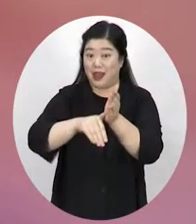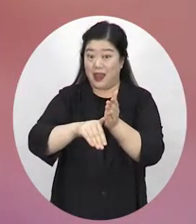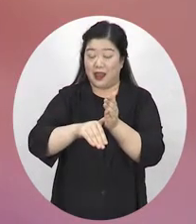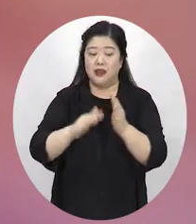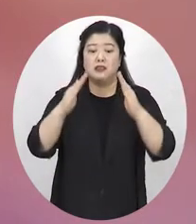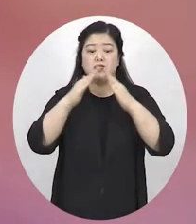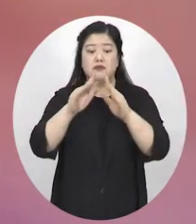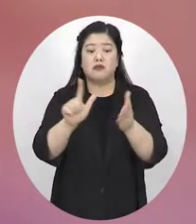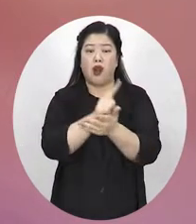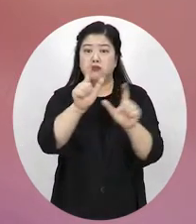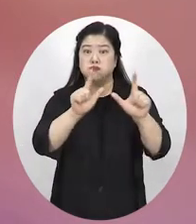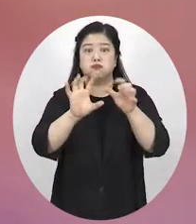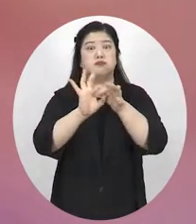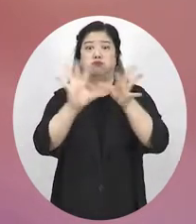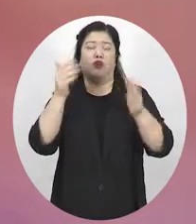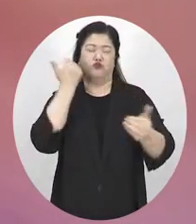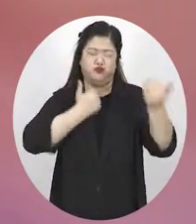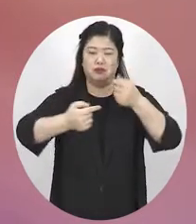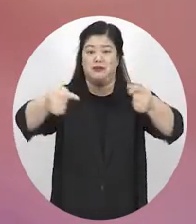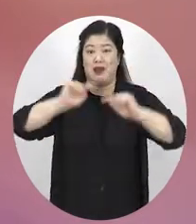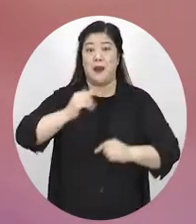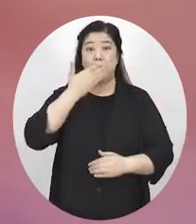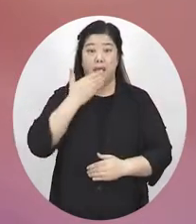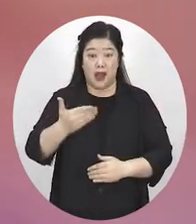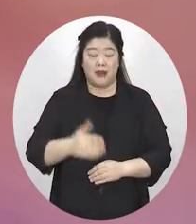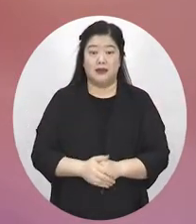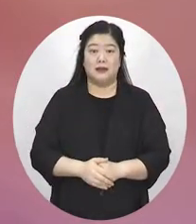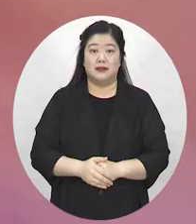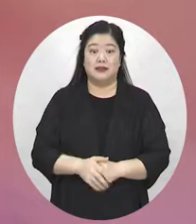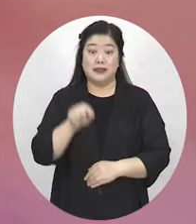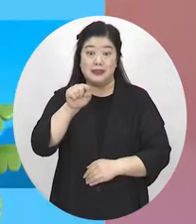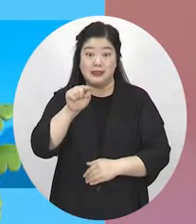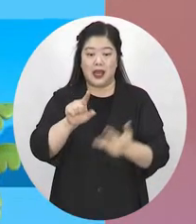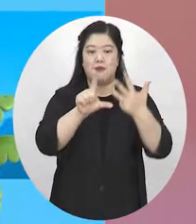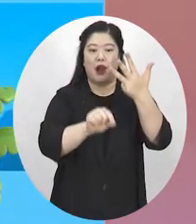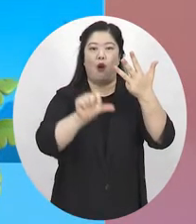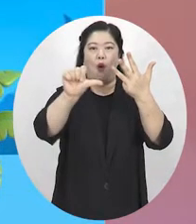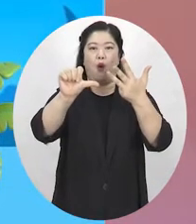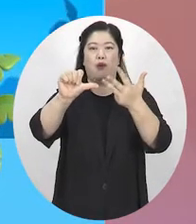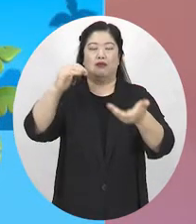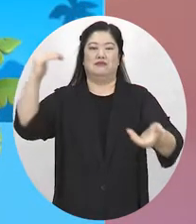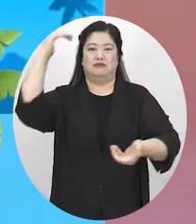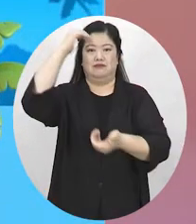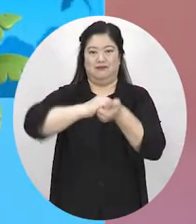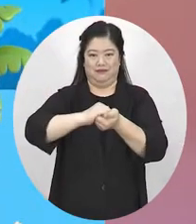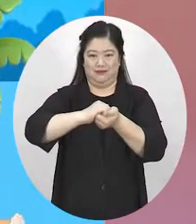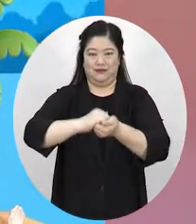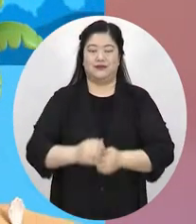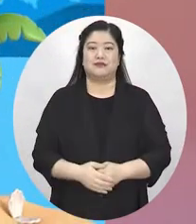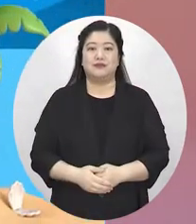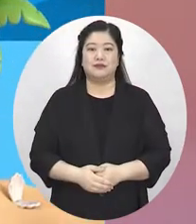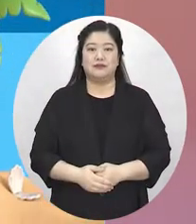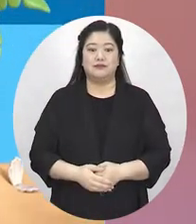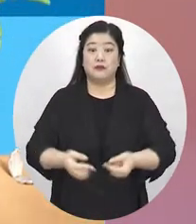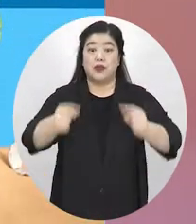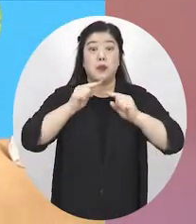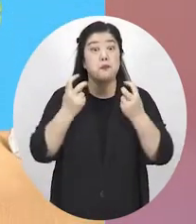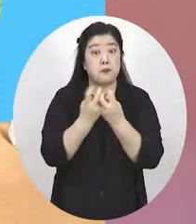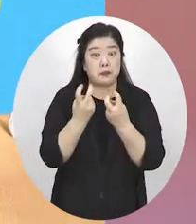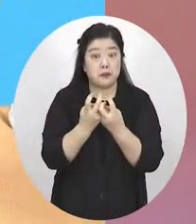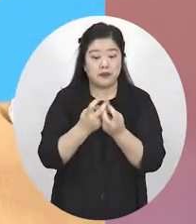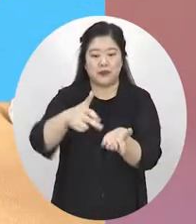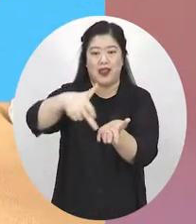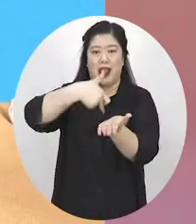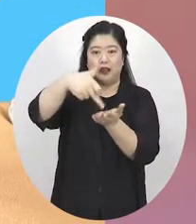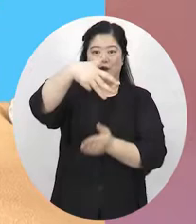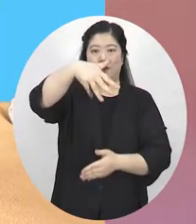이번 이벤트는 강서구민이 아니라도 누구나 참여할 수 있으며 참여 기간은 오는 8월 5일까지입니다. 참여